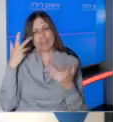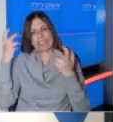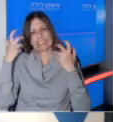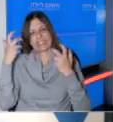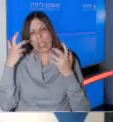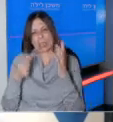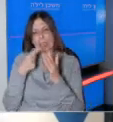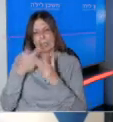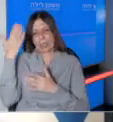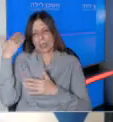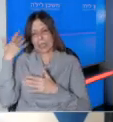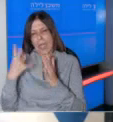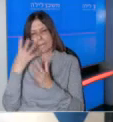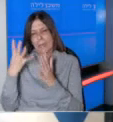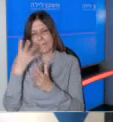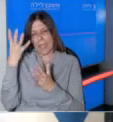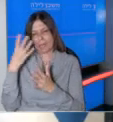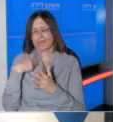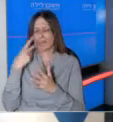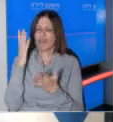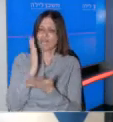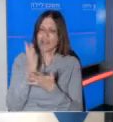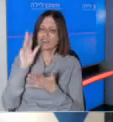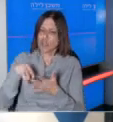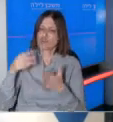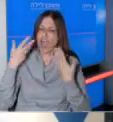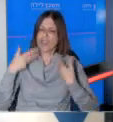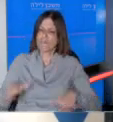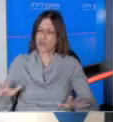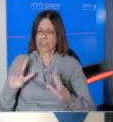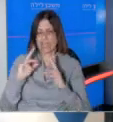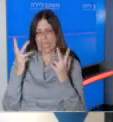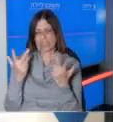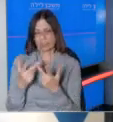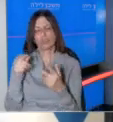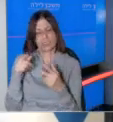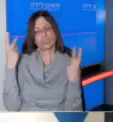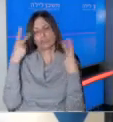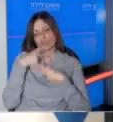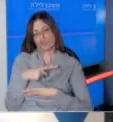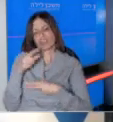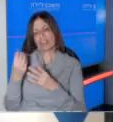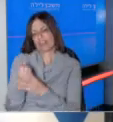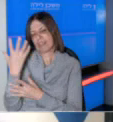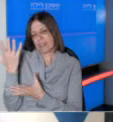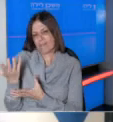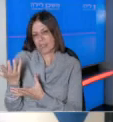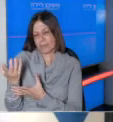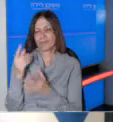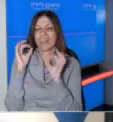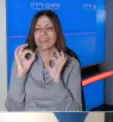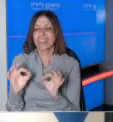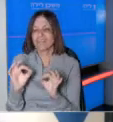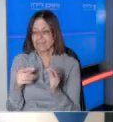הגלים הקודמים. אני מזהה גם עייפות מסוימת בציבור, זה מובן וזה טבעי.